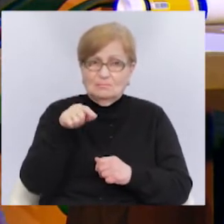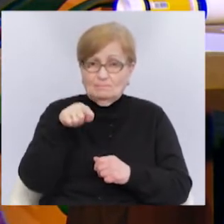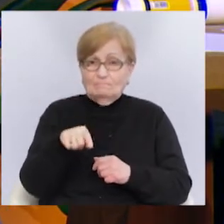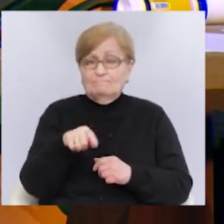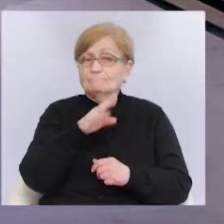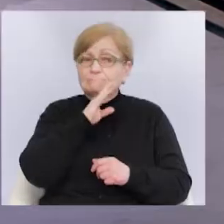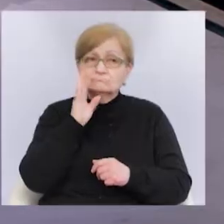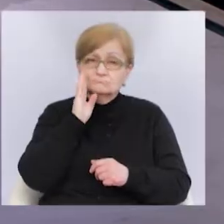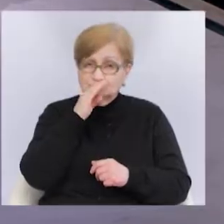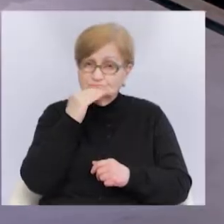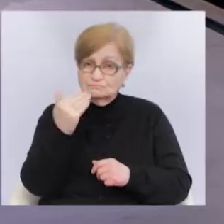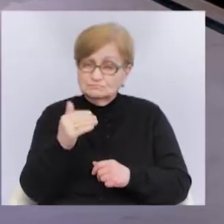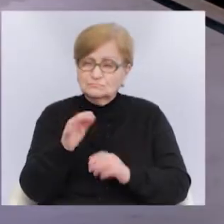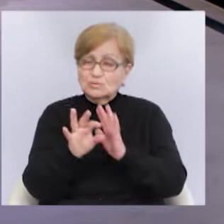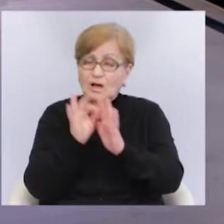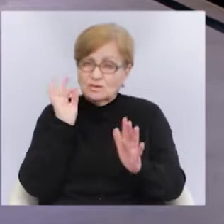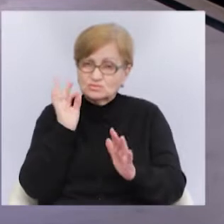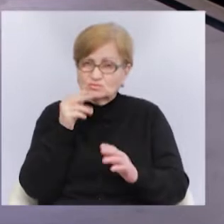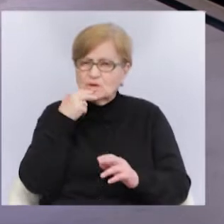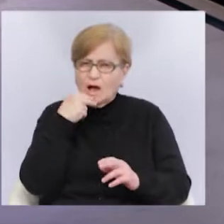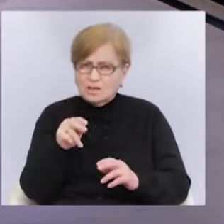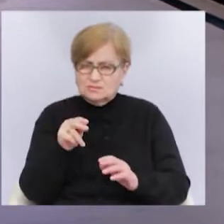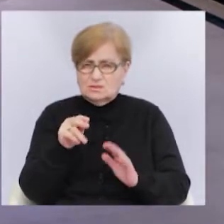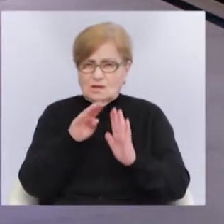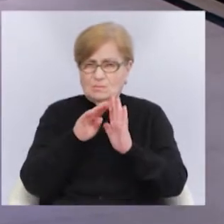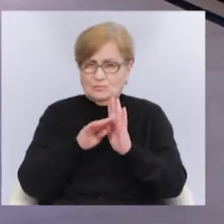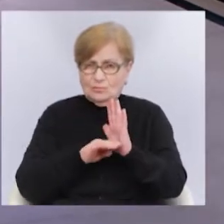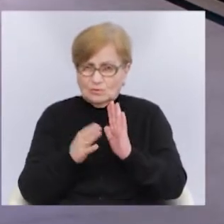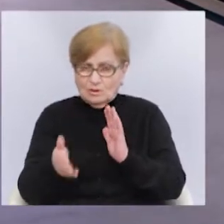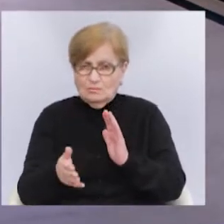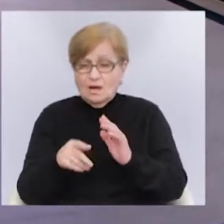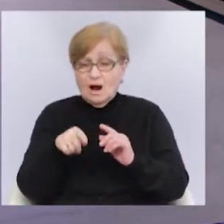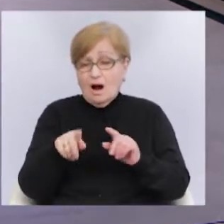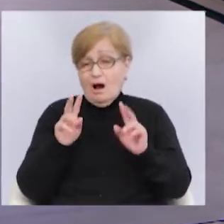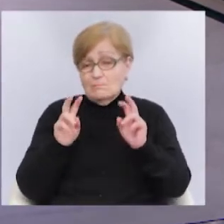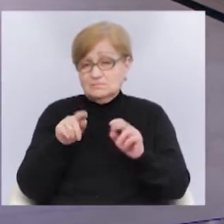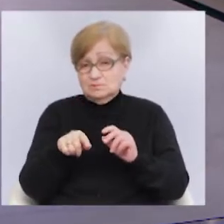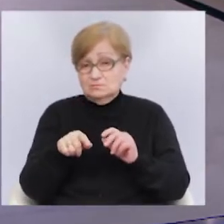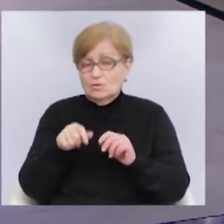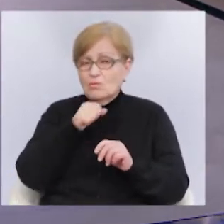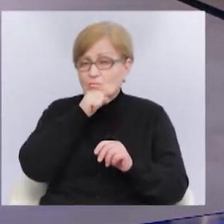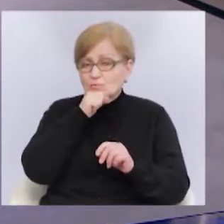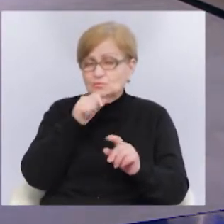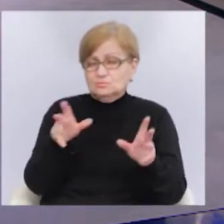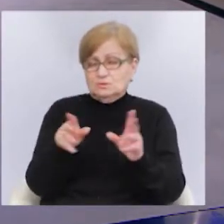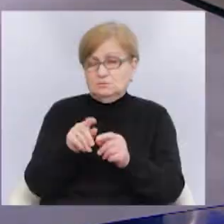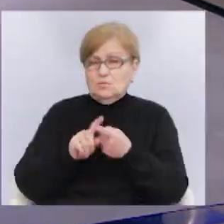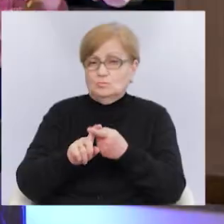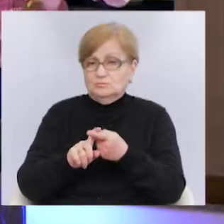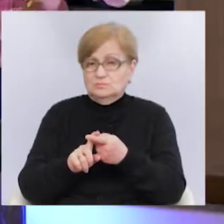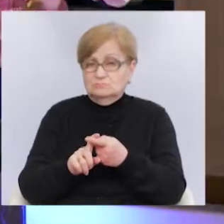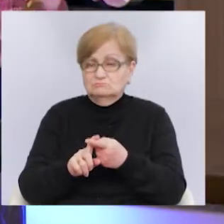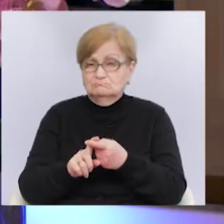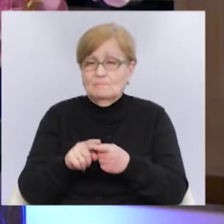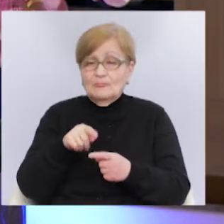მშობლის მიერ შერჩეული ხარისხიანი პროგრამები და ისევ ამ თემაზე უფროსთან კომუნიკაცია. ანუ